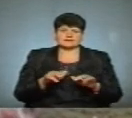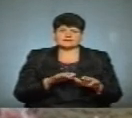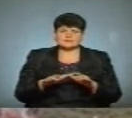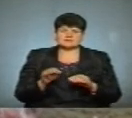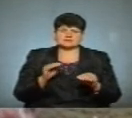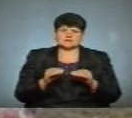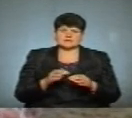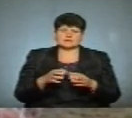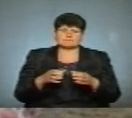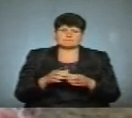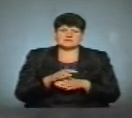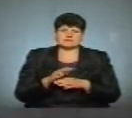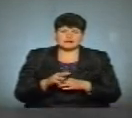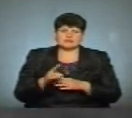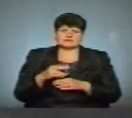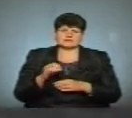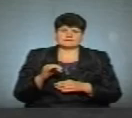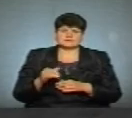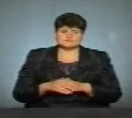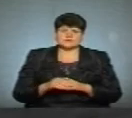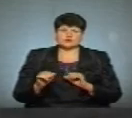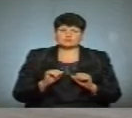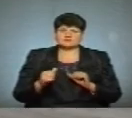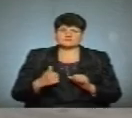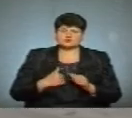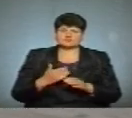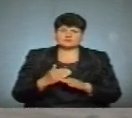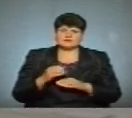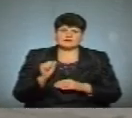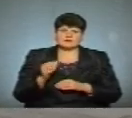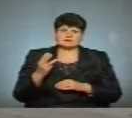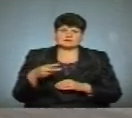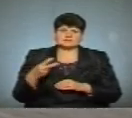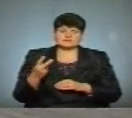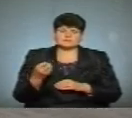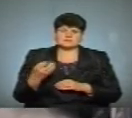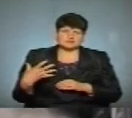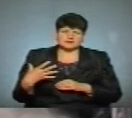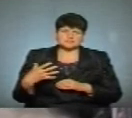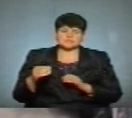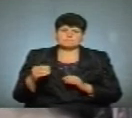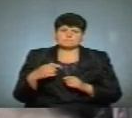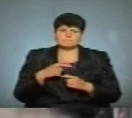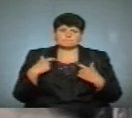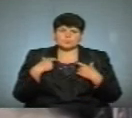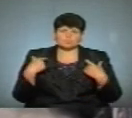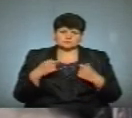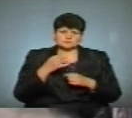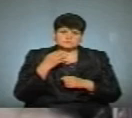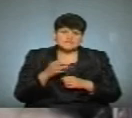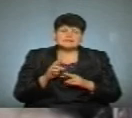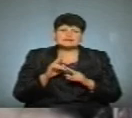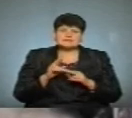складі батареї, дивізіону. Командир військової частини А-32-15 полковник Сергій Баранов розповів,